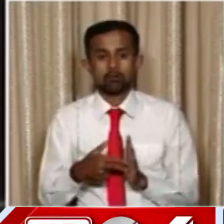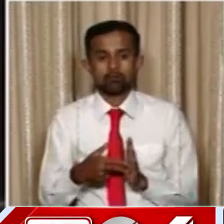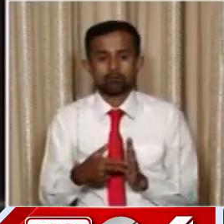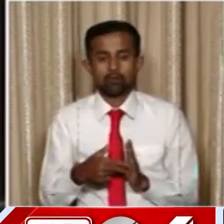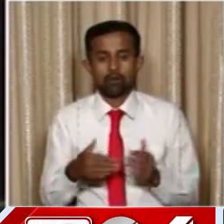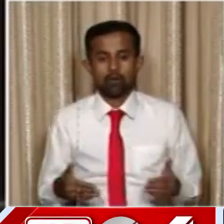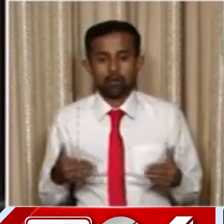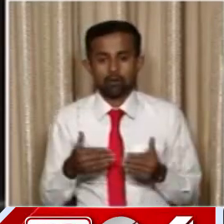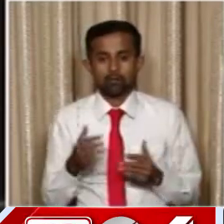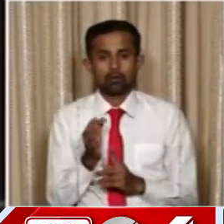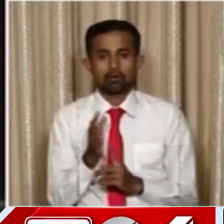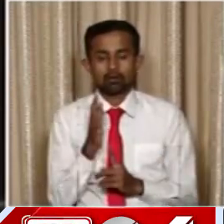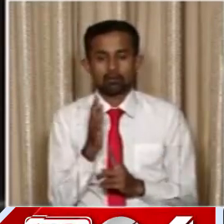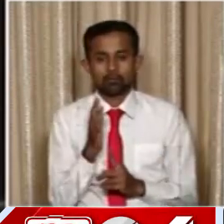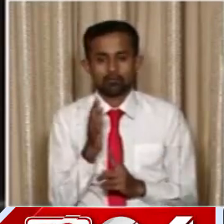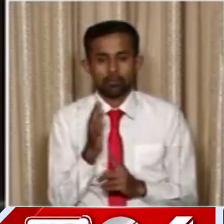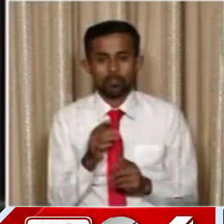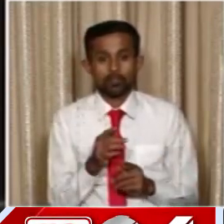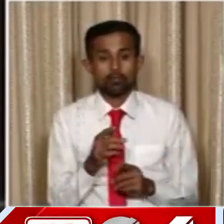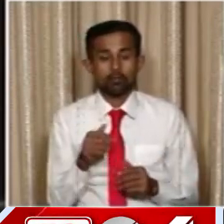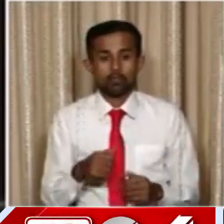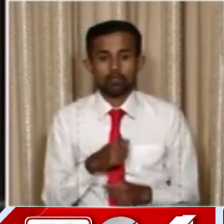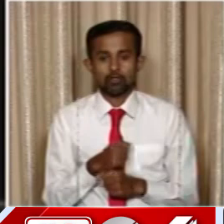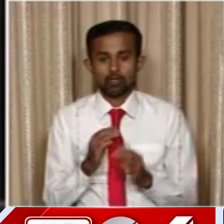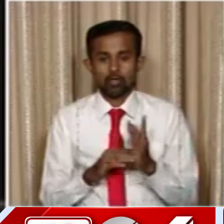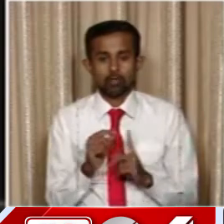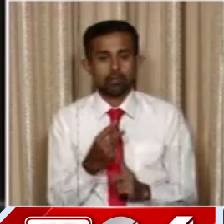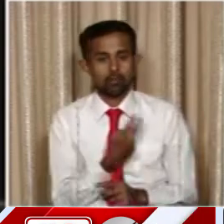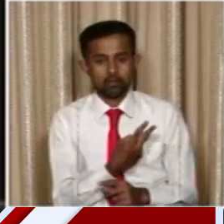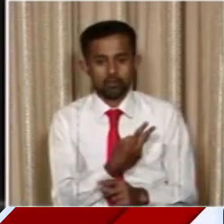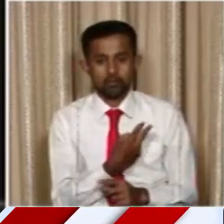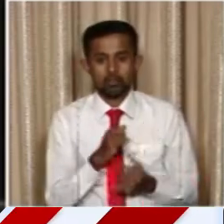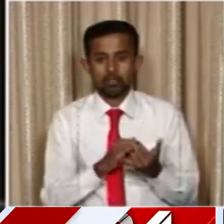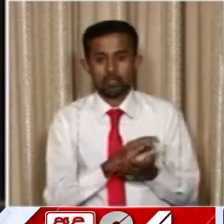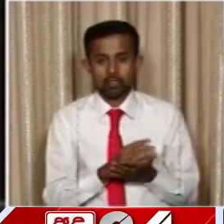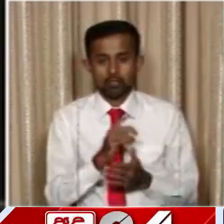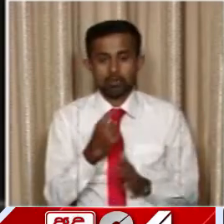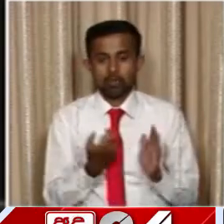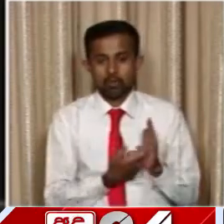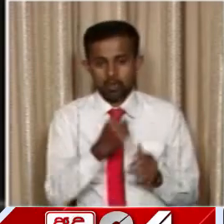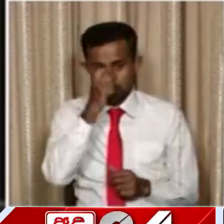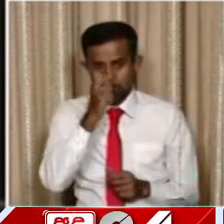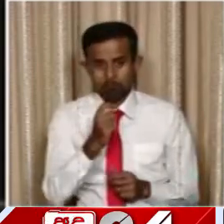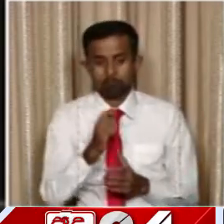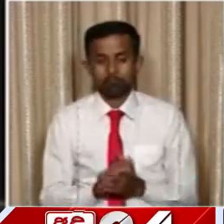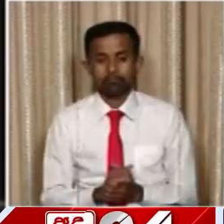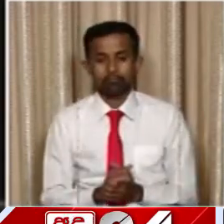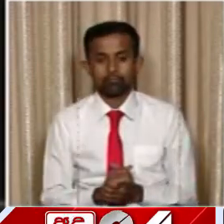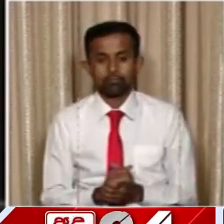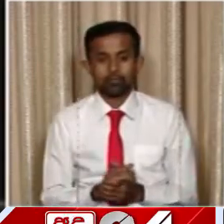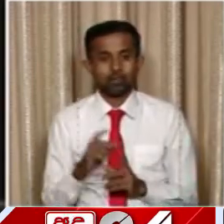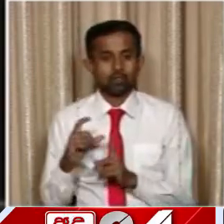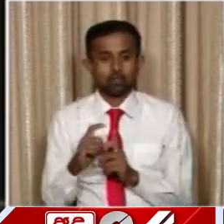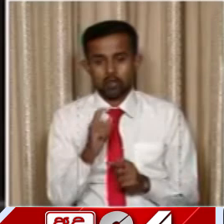අද අතිගරු ජනාධිපතිතුමා ඒ වගේම විශේෂයෙන් අපේ රාජ්‍ය අමතුරු දෙදෙනා අපේ ශේහාන් ඇමතුමා රංජිත් සේබල පිටි ඇමතුමා ඒ වගේම අපේ දිලුම්